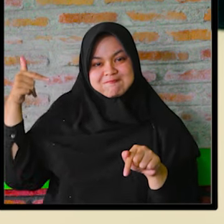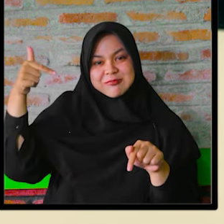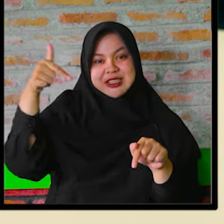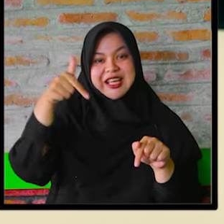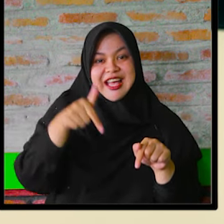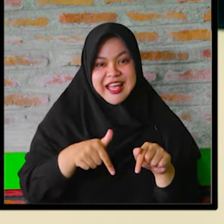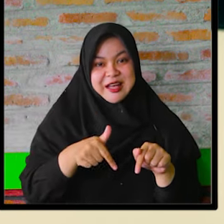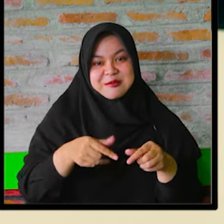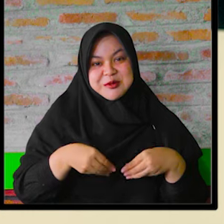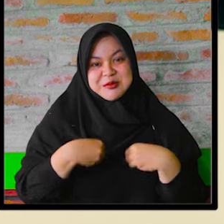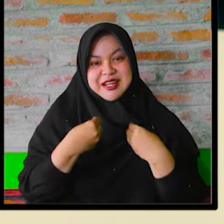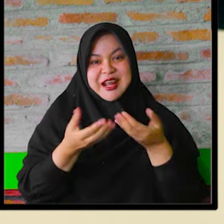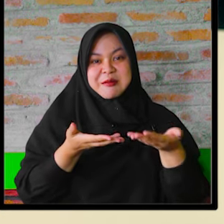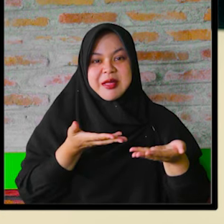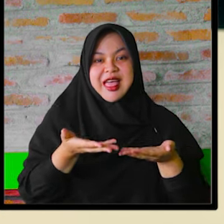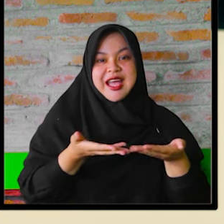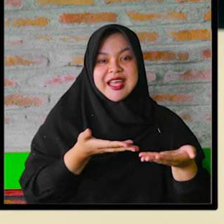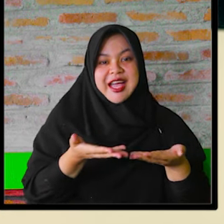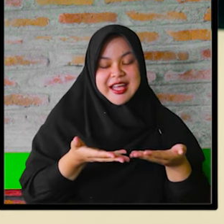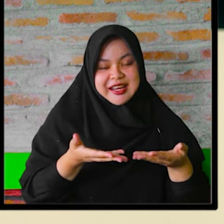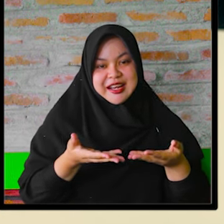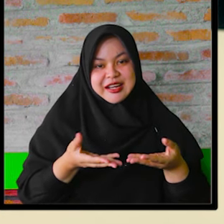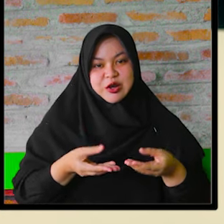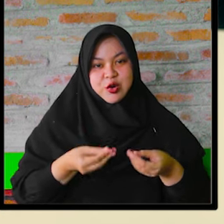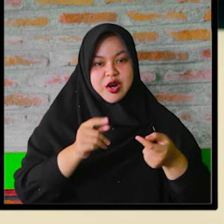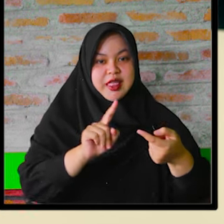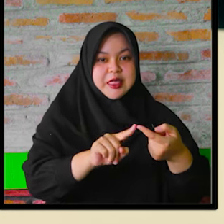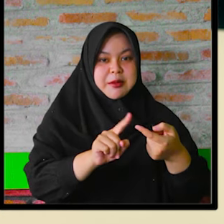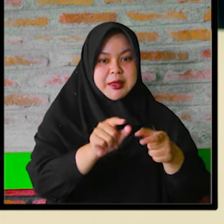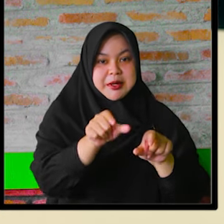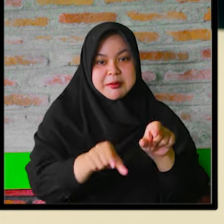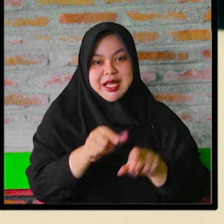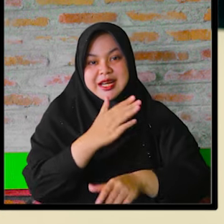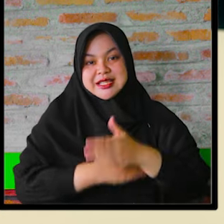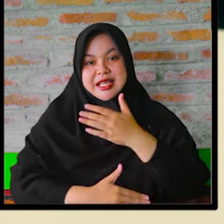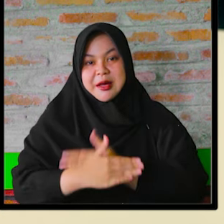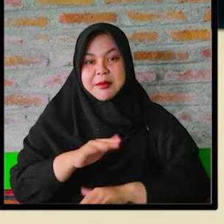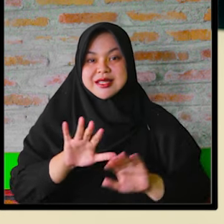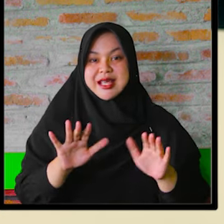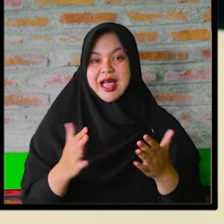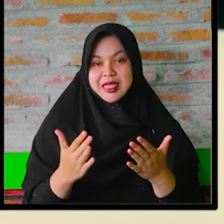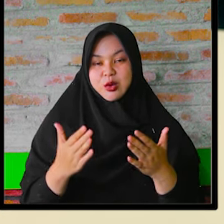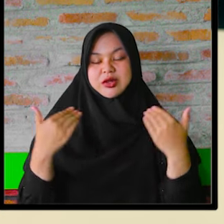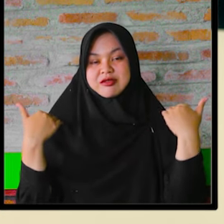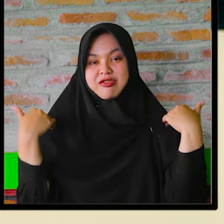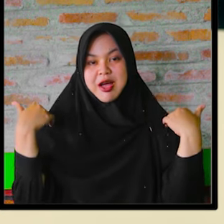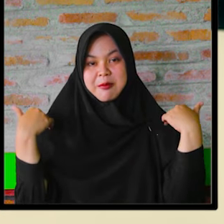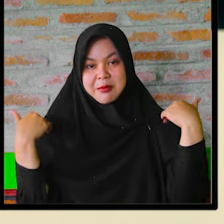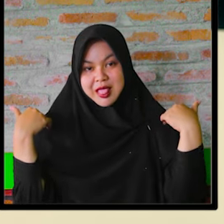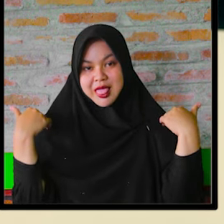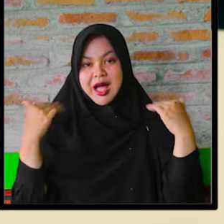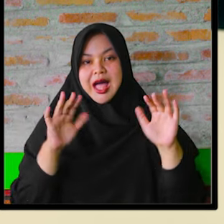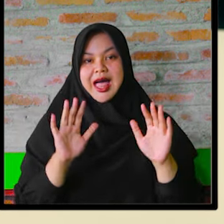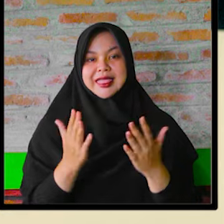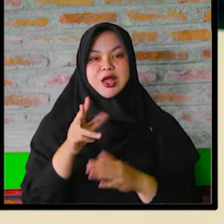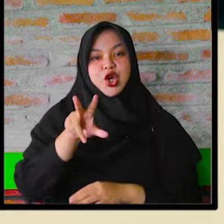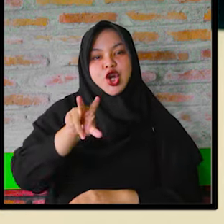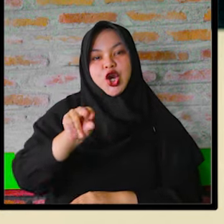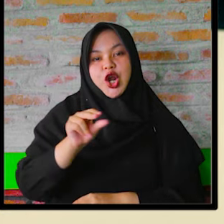pelayanan-pelayanan baik pada teman-teman e penyandang disabilitas atau di kelompok diabel ataupun